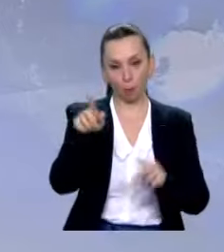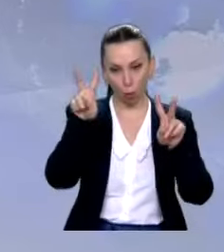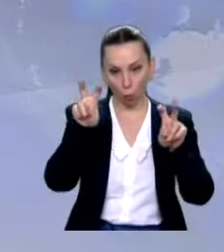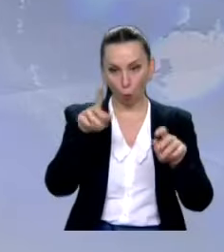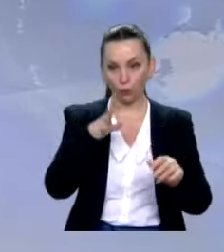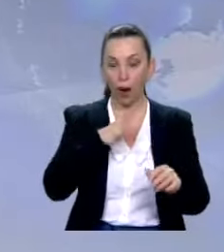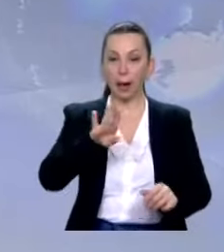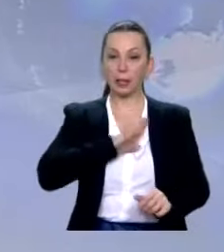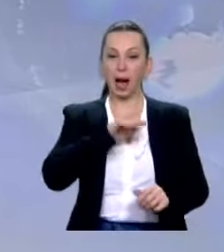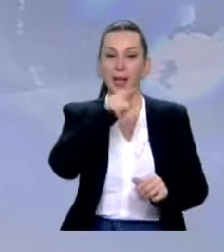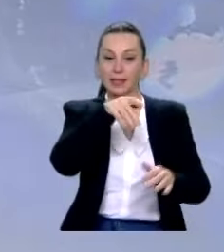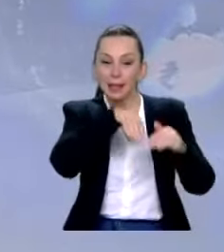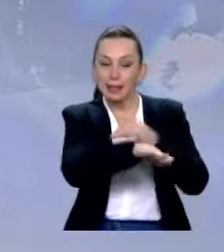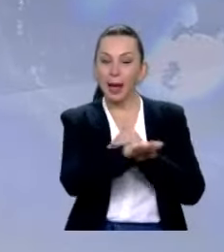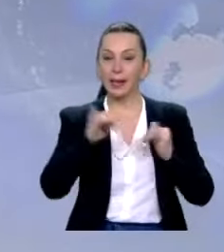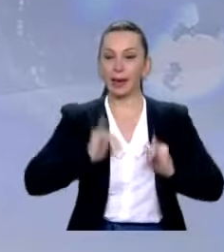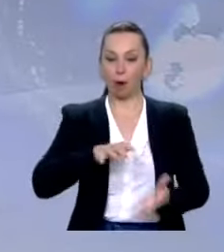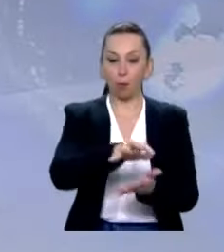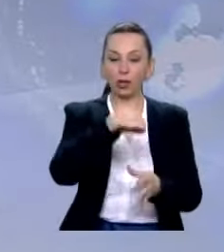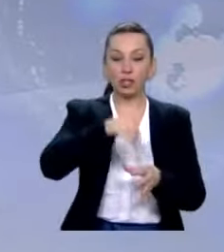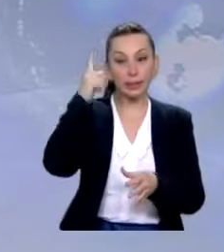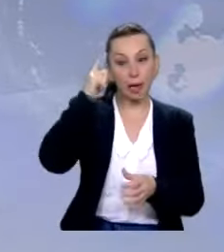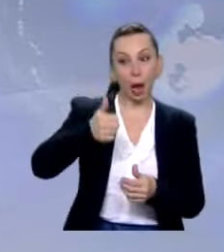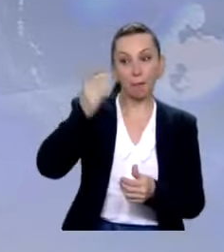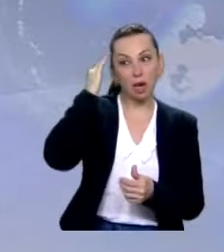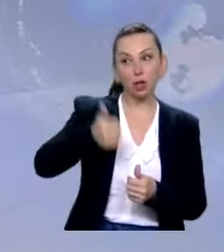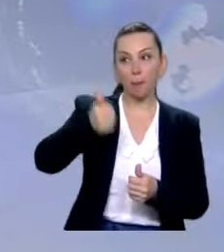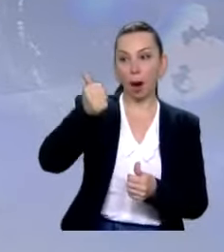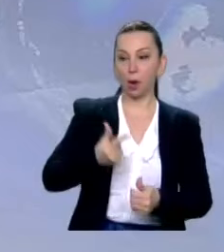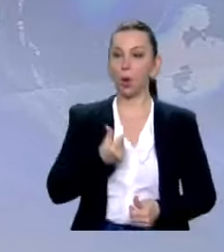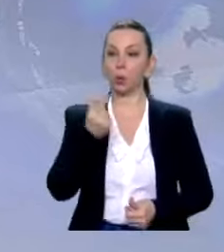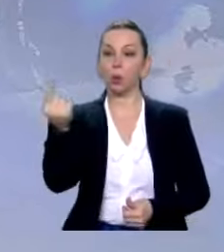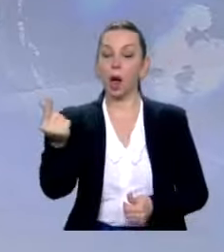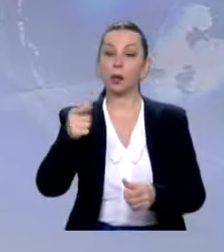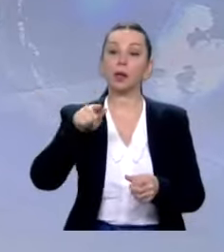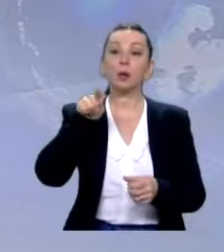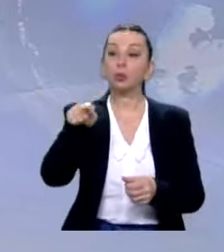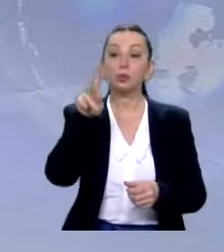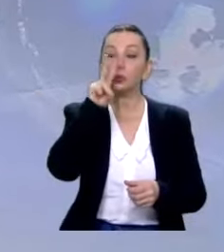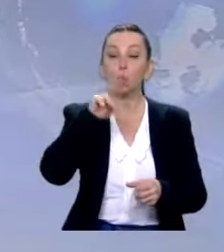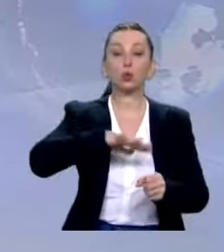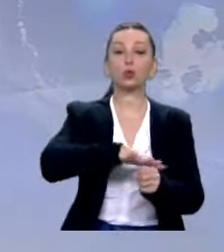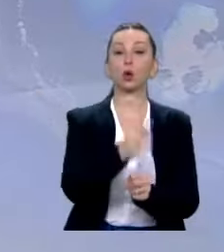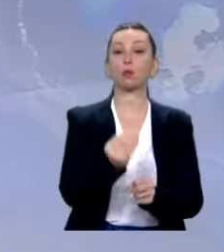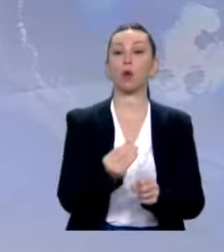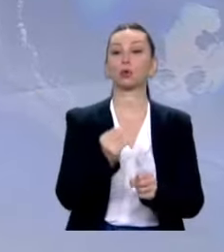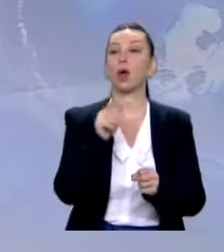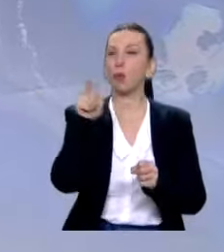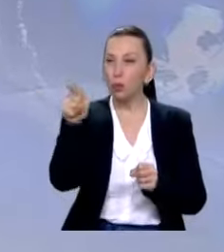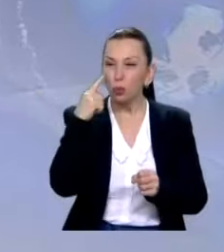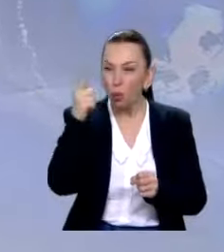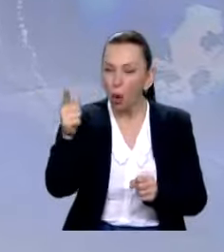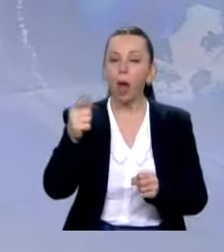gazzeliler sığındığı refah bölgesi için netanyahu'yu uyardı sonu soykırıma varacak böyle bir çılgınlığa izin